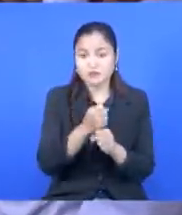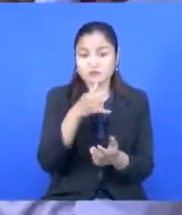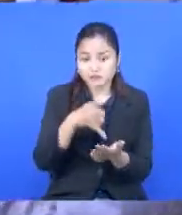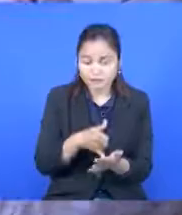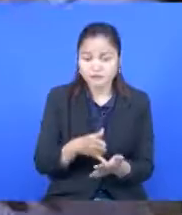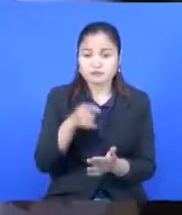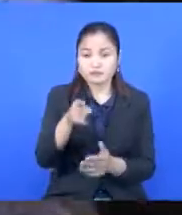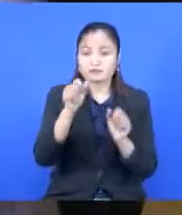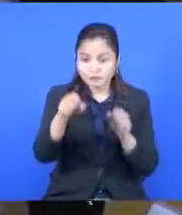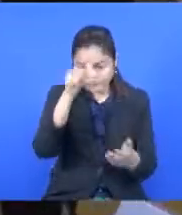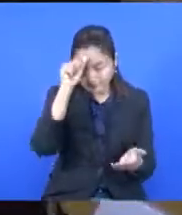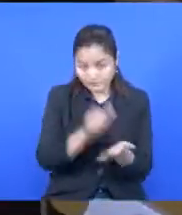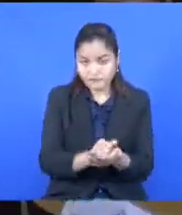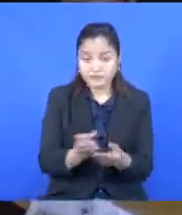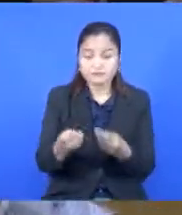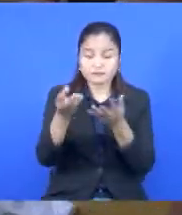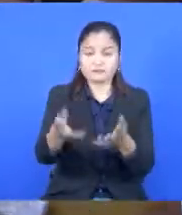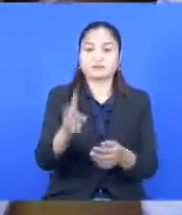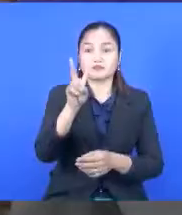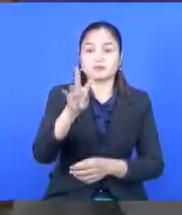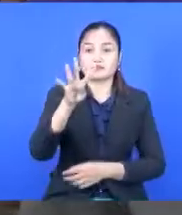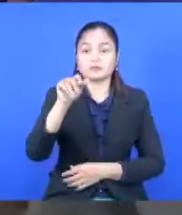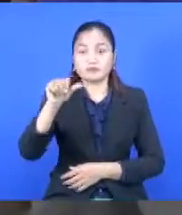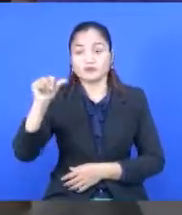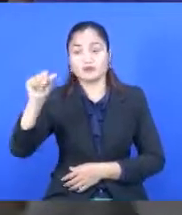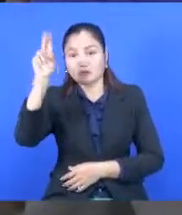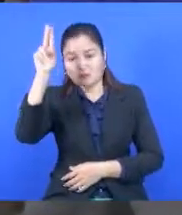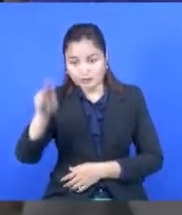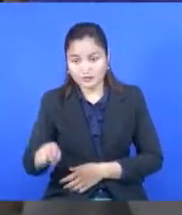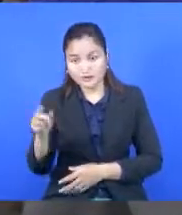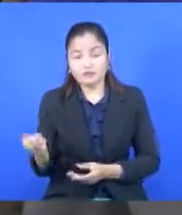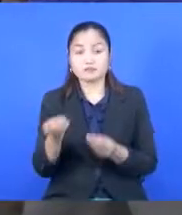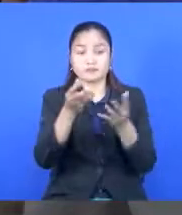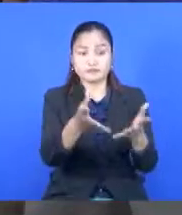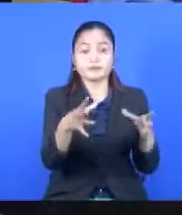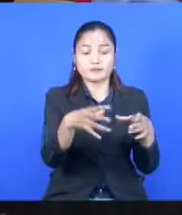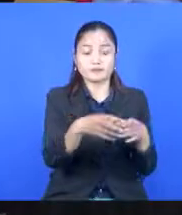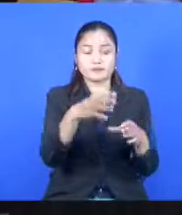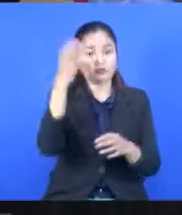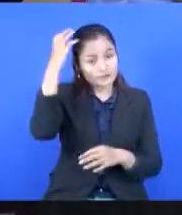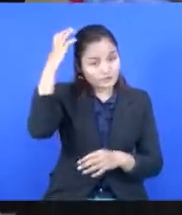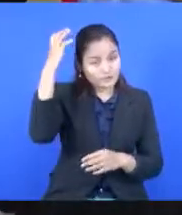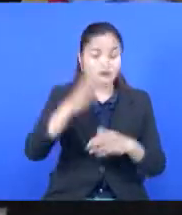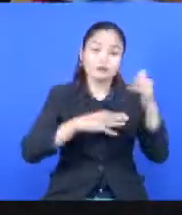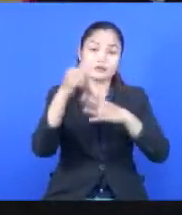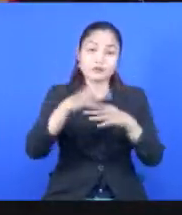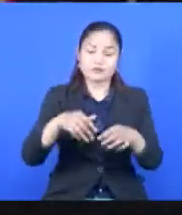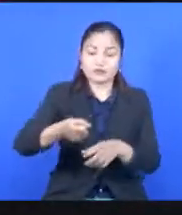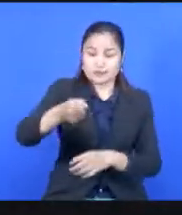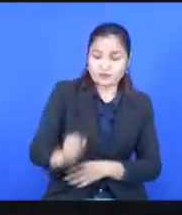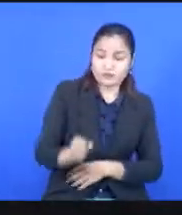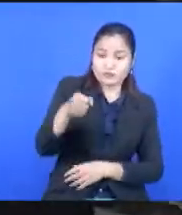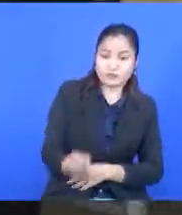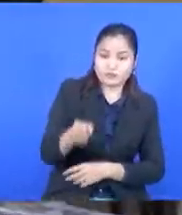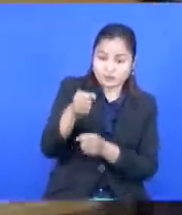ផ្ដល់ថវិកាចំនួន 24,200 ដុល្លារអាមេរិកជូនសាខាខេត្តកំពង់ចាមដើម្បីសាងសង់ដូស្នប់បំពាក់ម៉ូទ័រ2ក